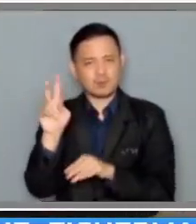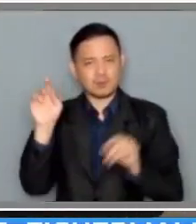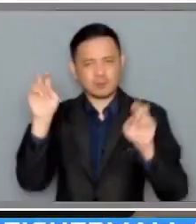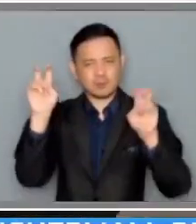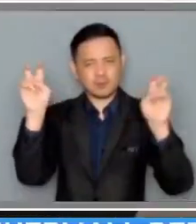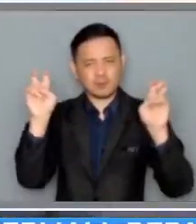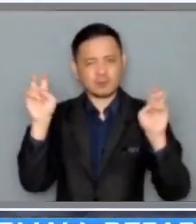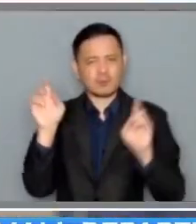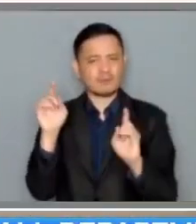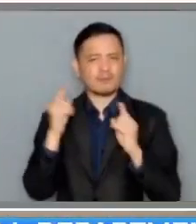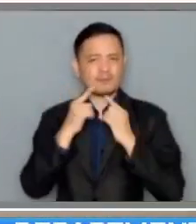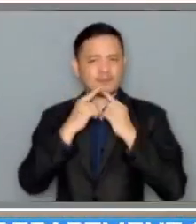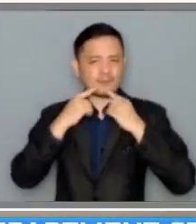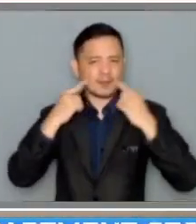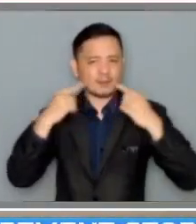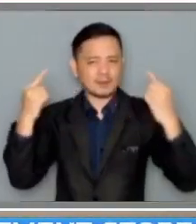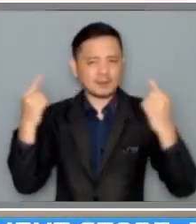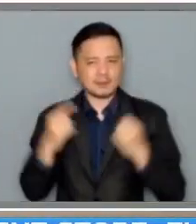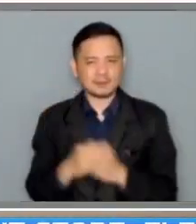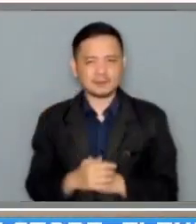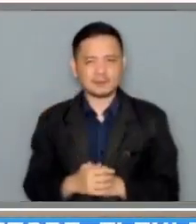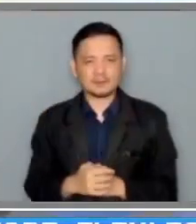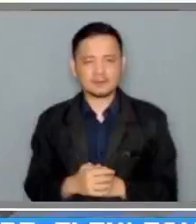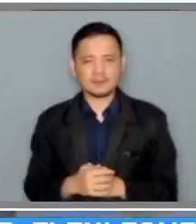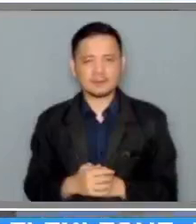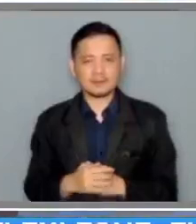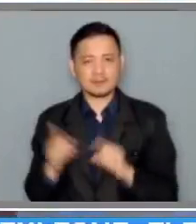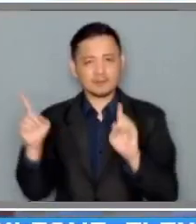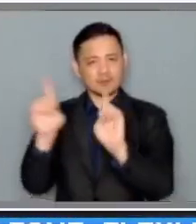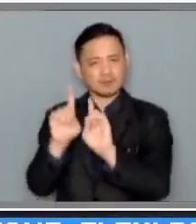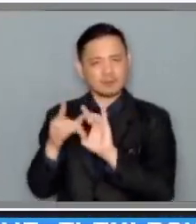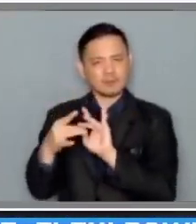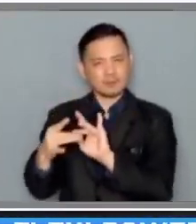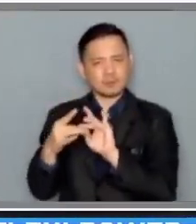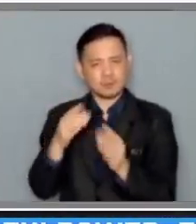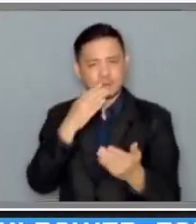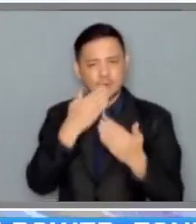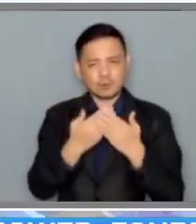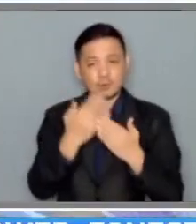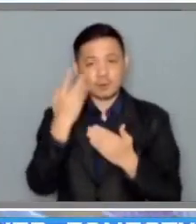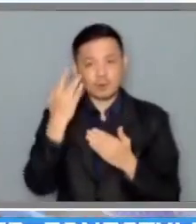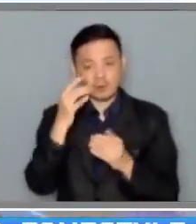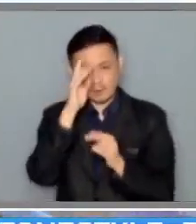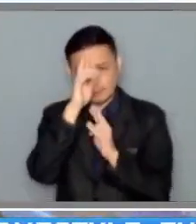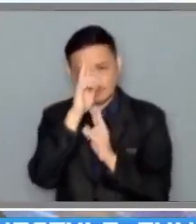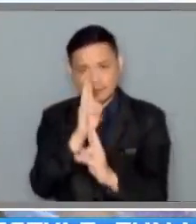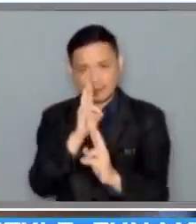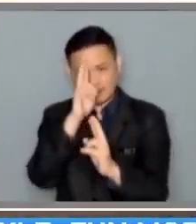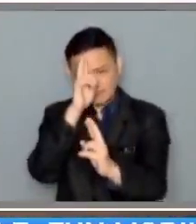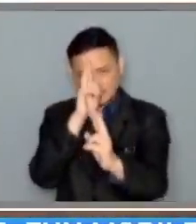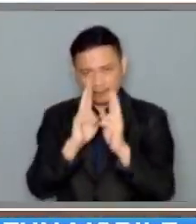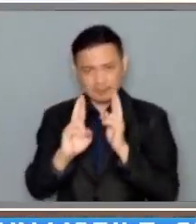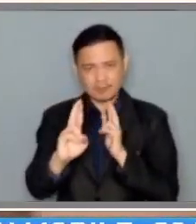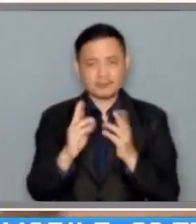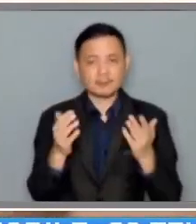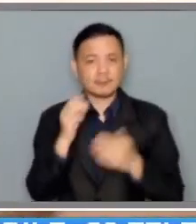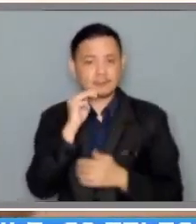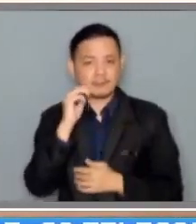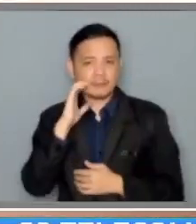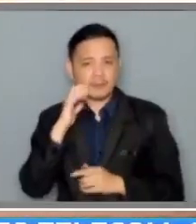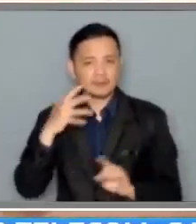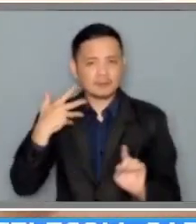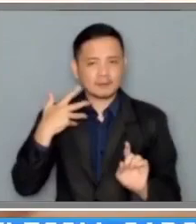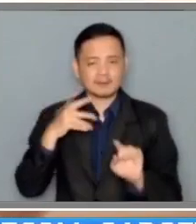Sabi ng Barda, bunga ito ng mutual respect na nabuo sa Maria Clara at Ibarra hanggang sa iba pang mga pinagsamahang